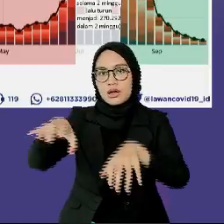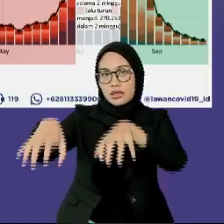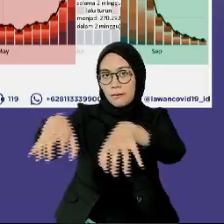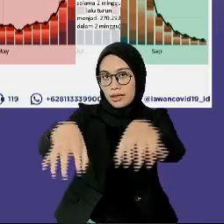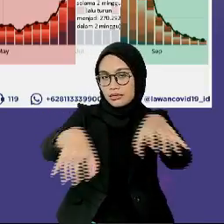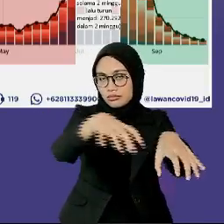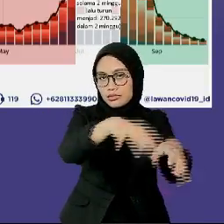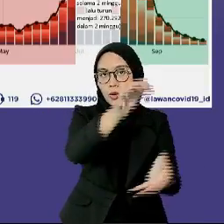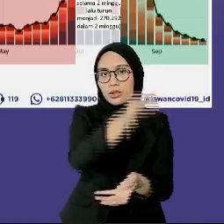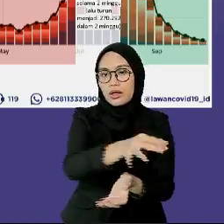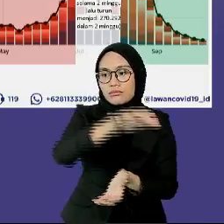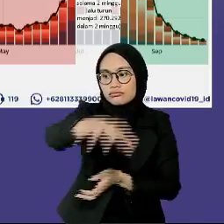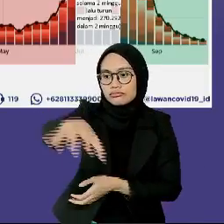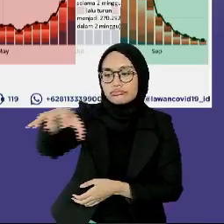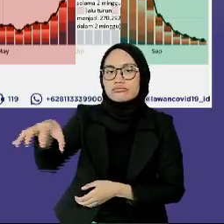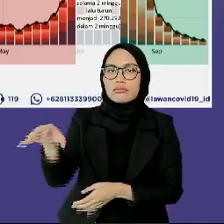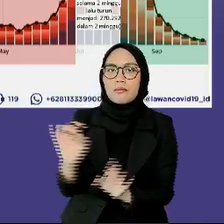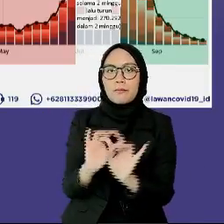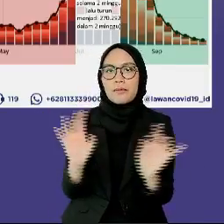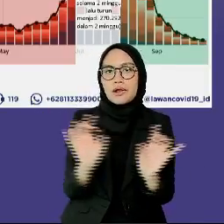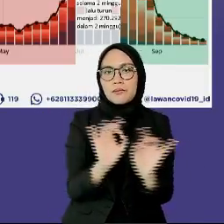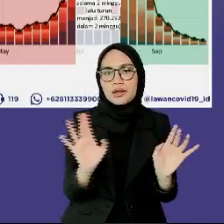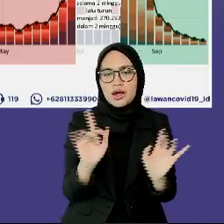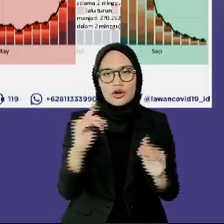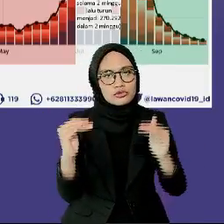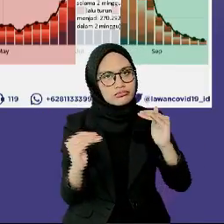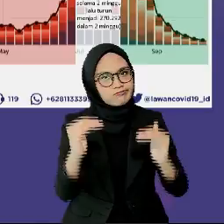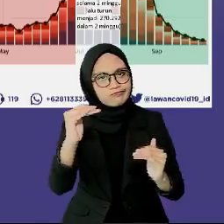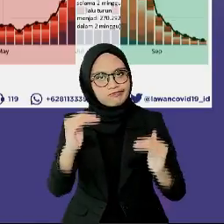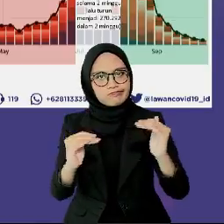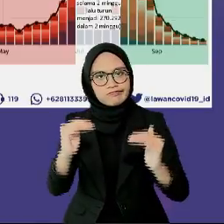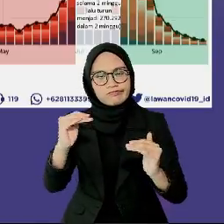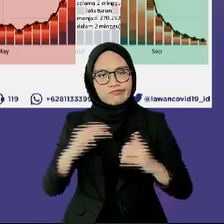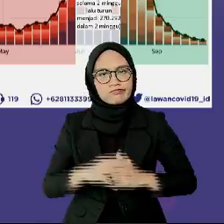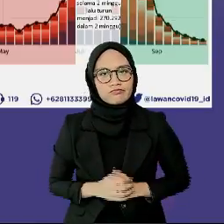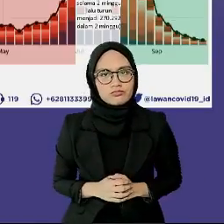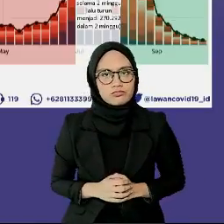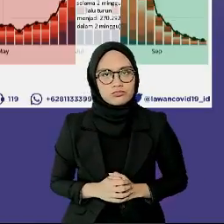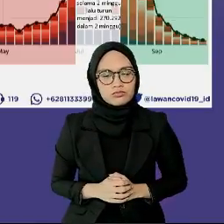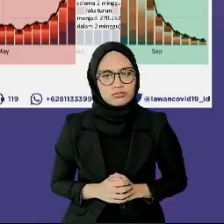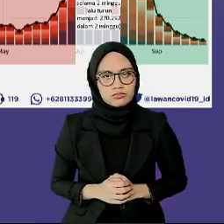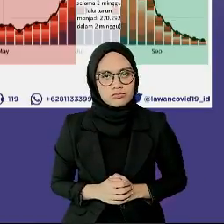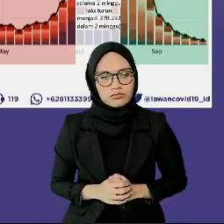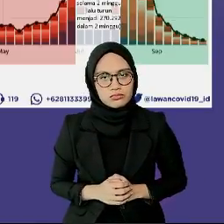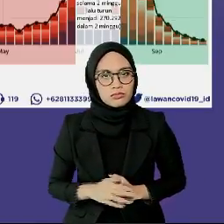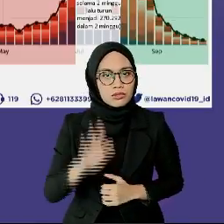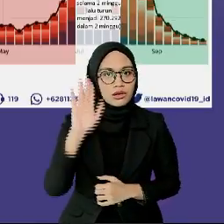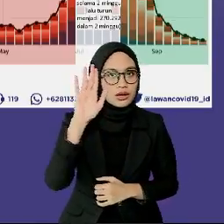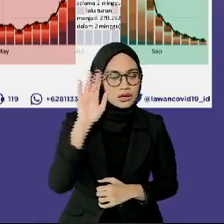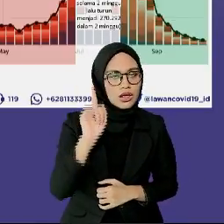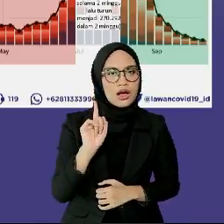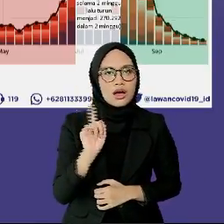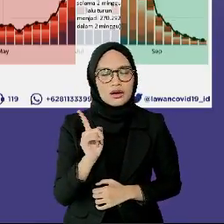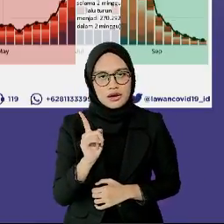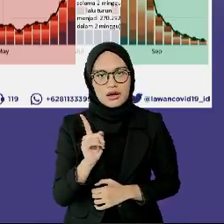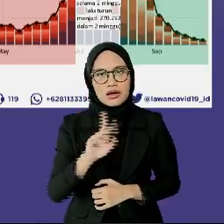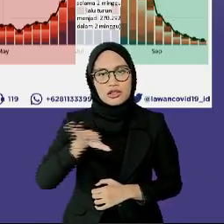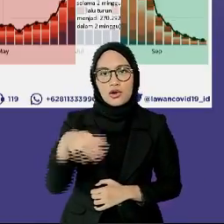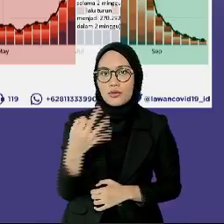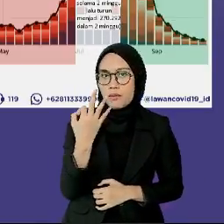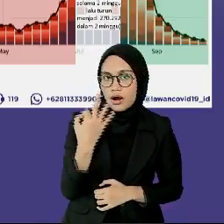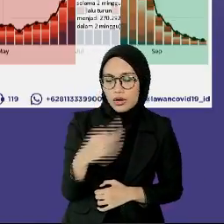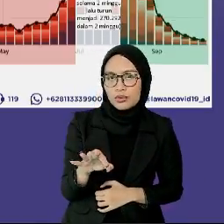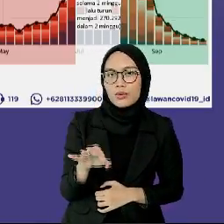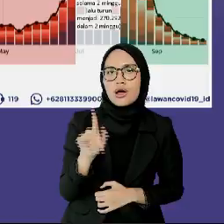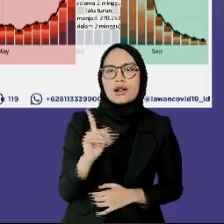secara efektif dan maksimal. Untuk itu, menuju periode Natal dan Tahun Baru, hal-hal yang perlu dipersiapkan antara